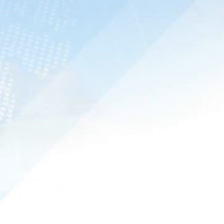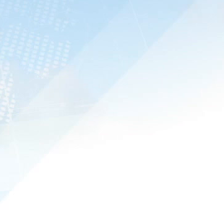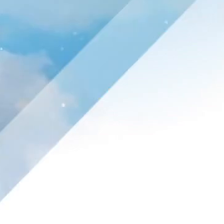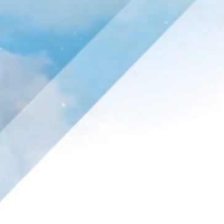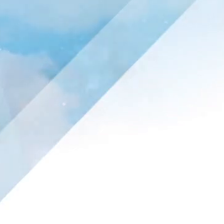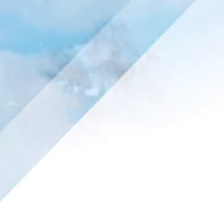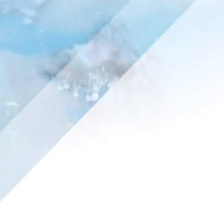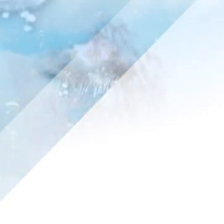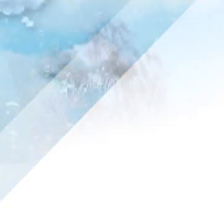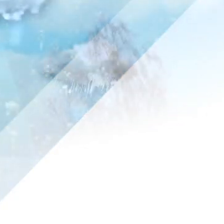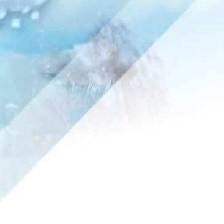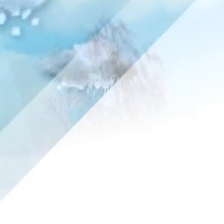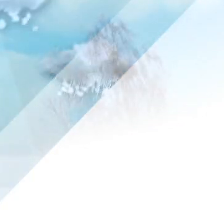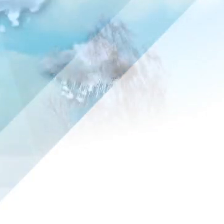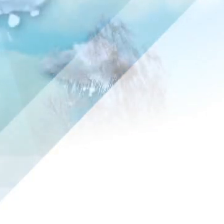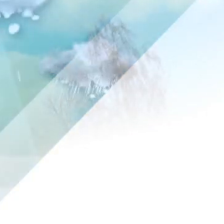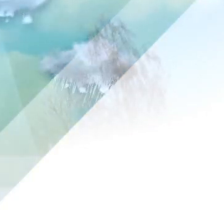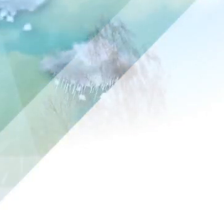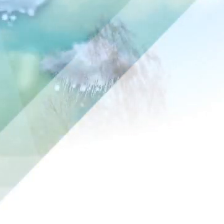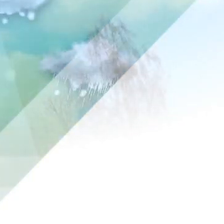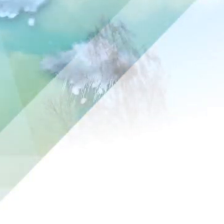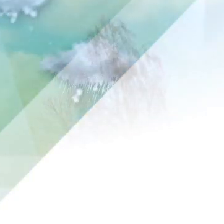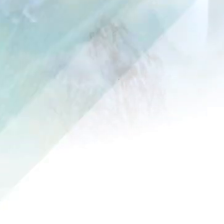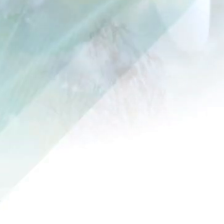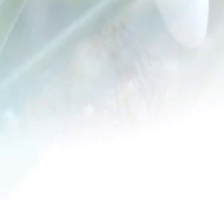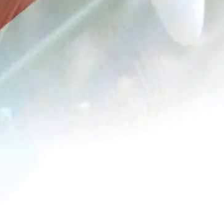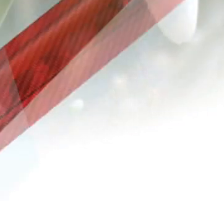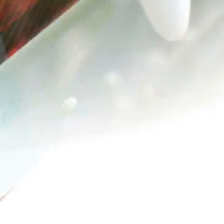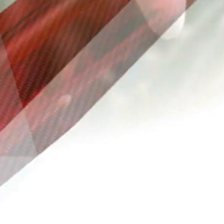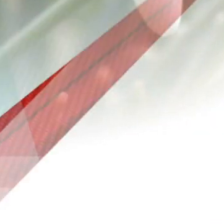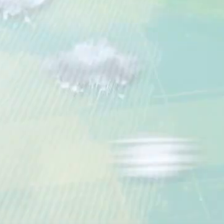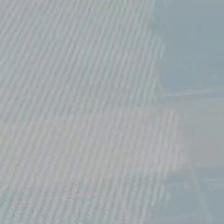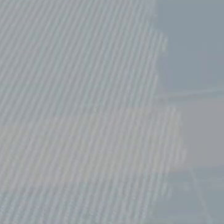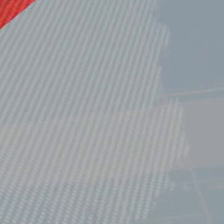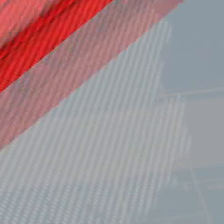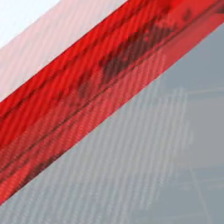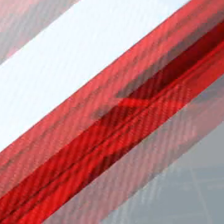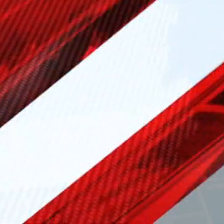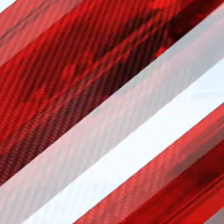анёла адзначаць Кірыла, Ян, Яна, Мар'я і Тереза.